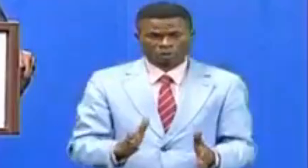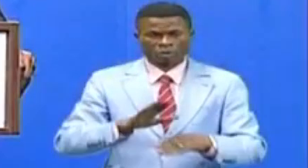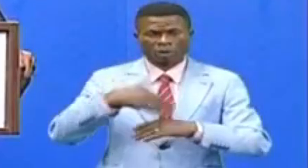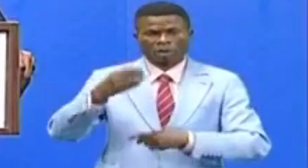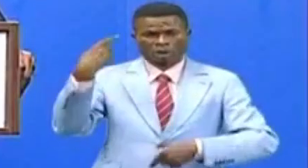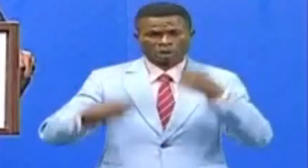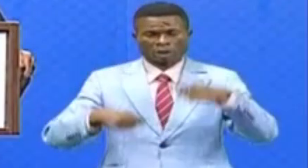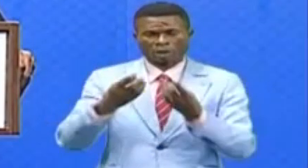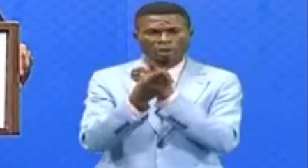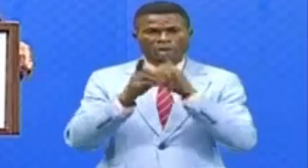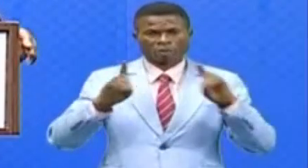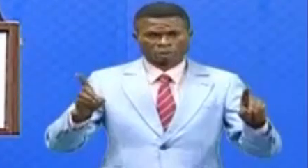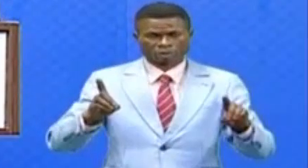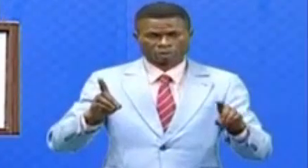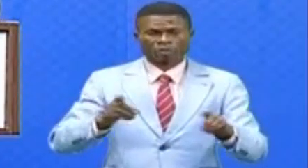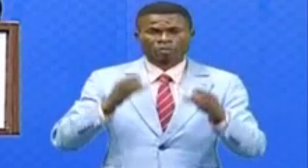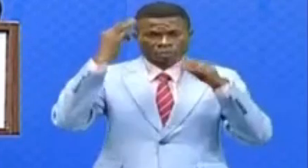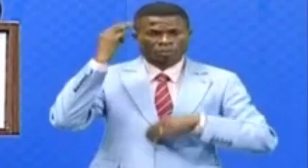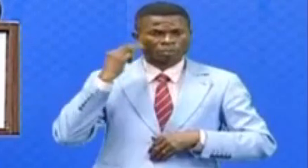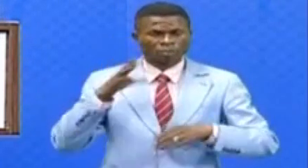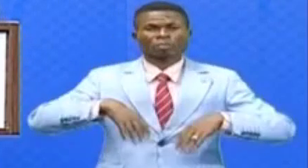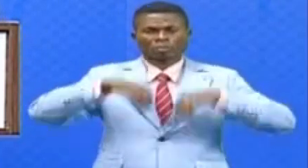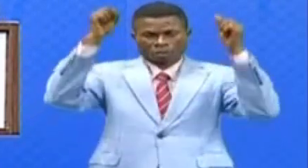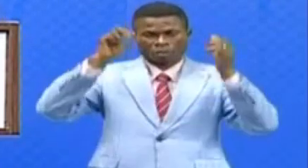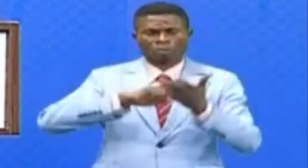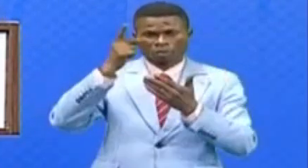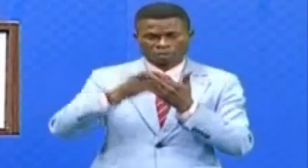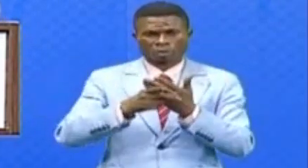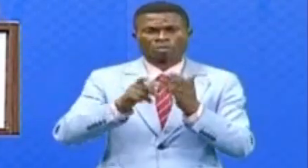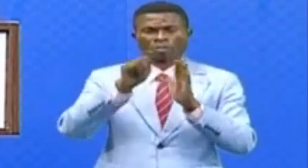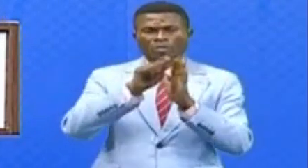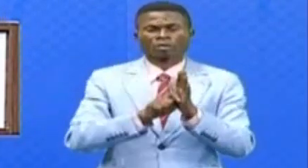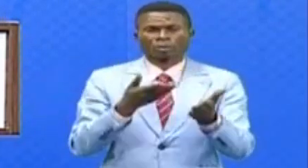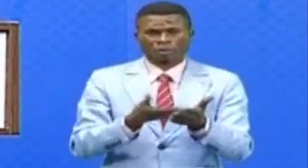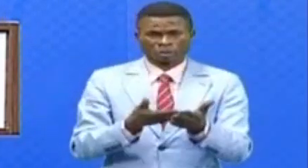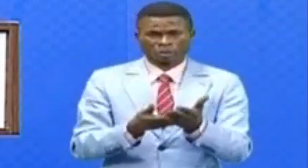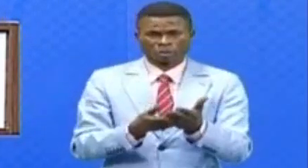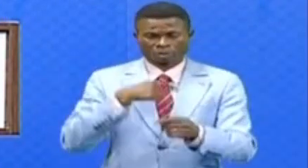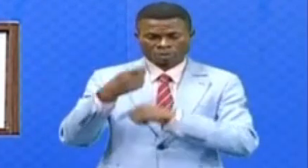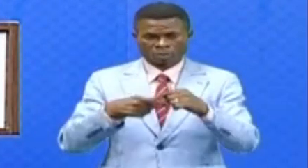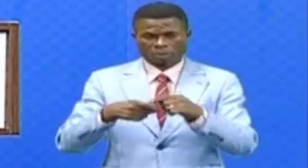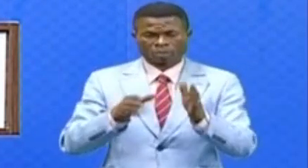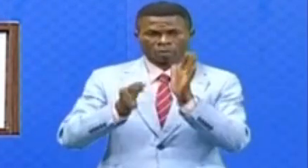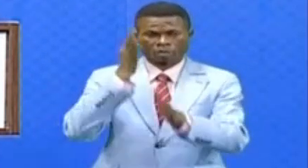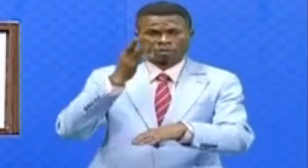débat et délibération, le Conseil des ministres a adopté ces projets de décret. Commencé à